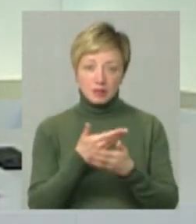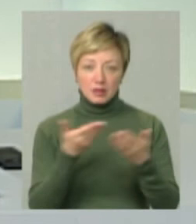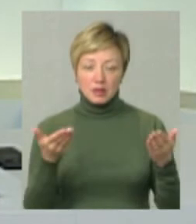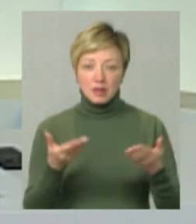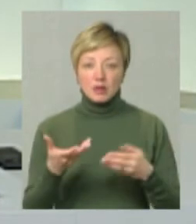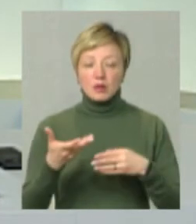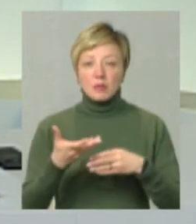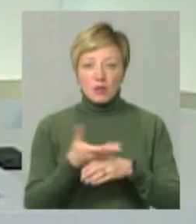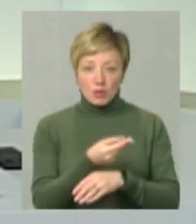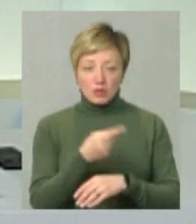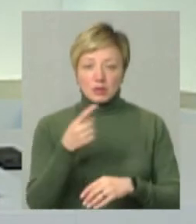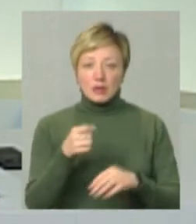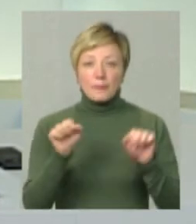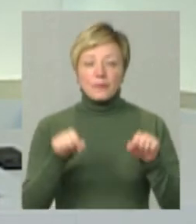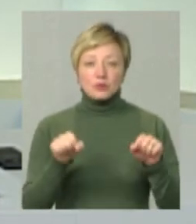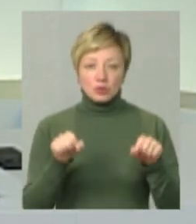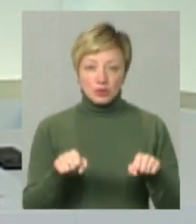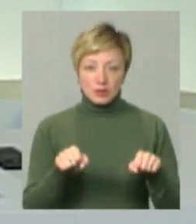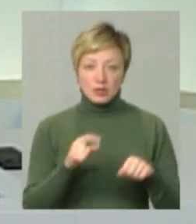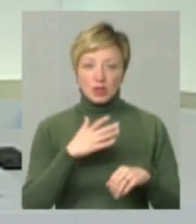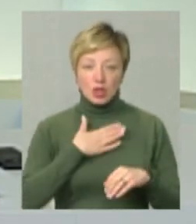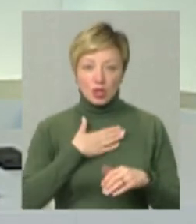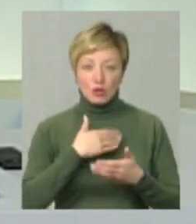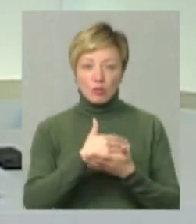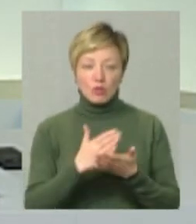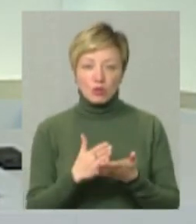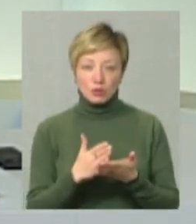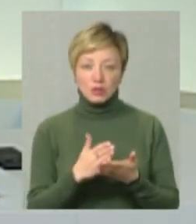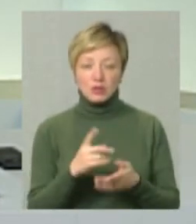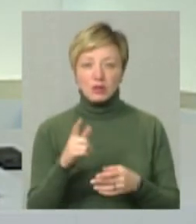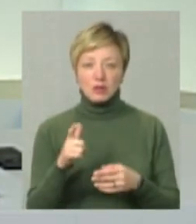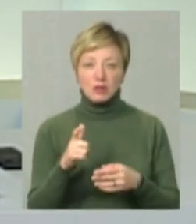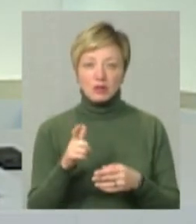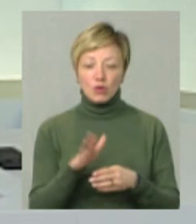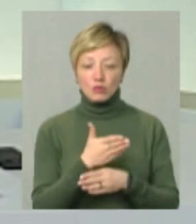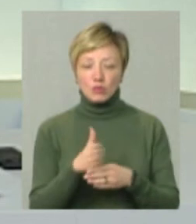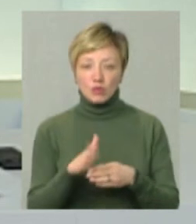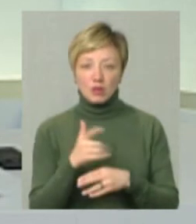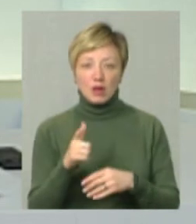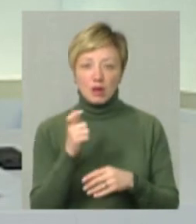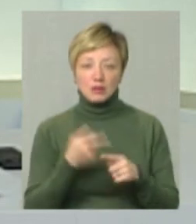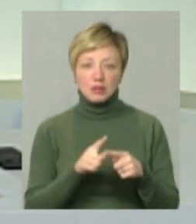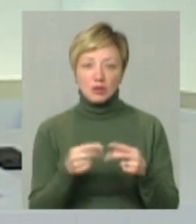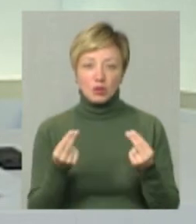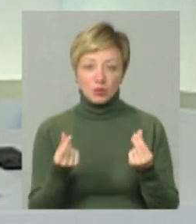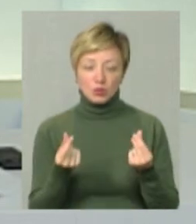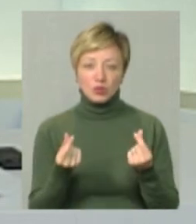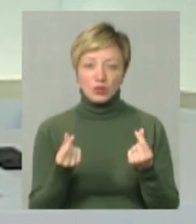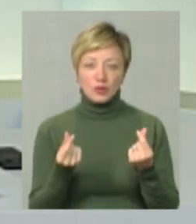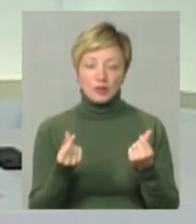закликати їх сплачувати за можливості, за наші послуги, за послуги з розподілу, оскільки ці